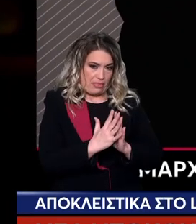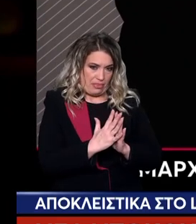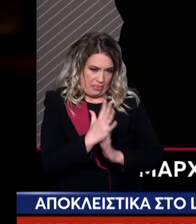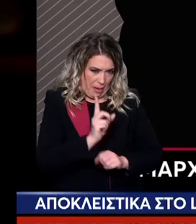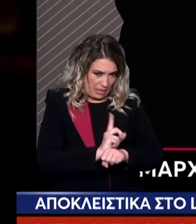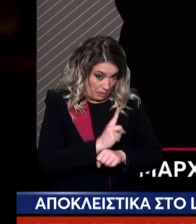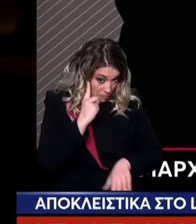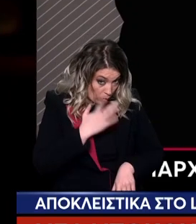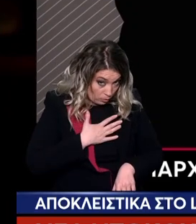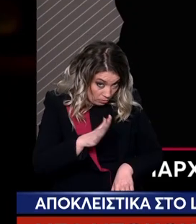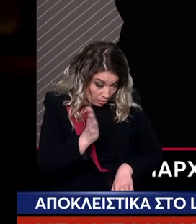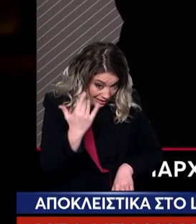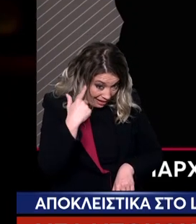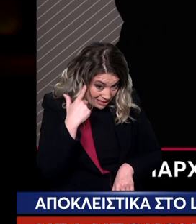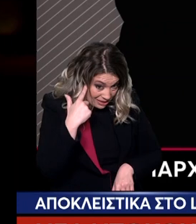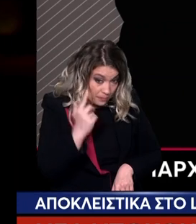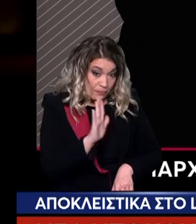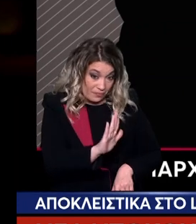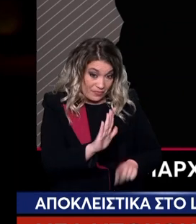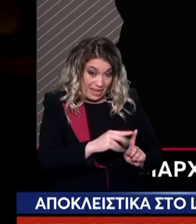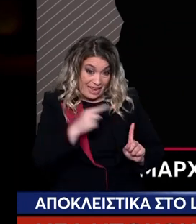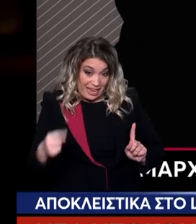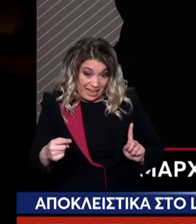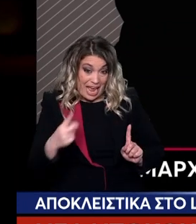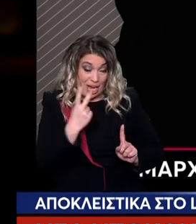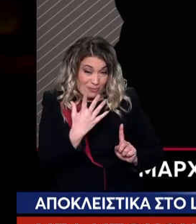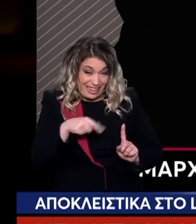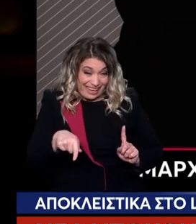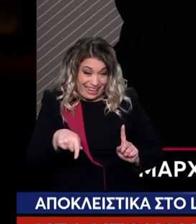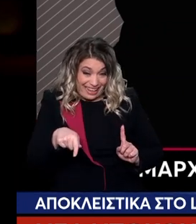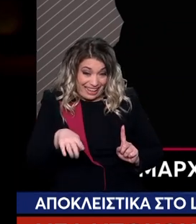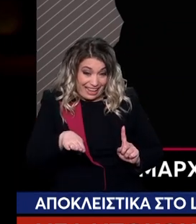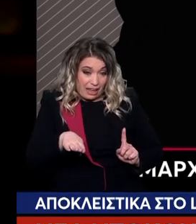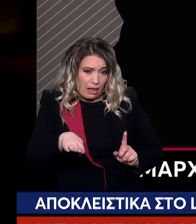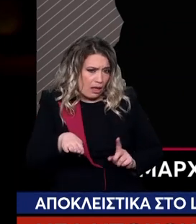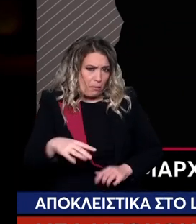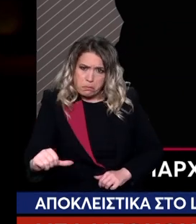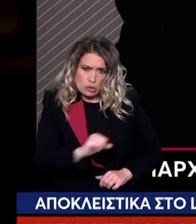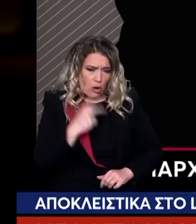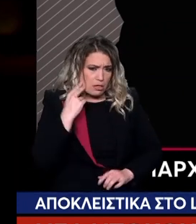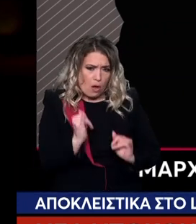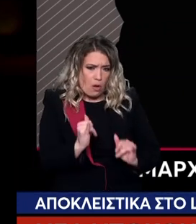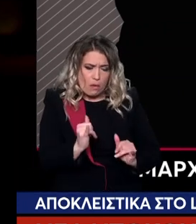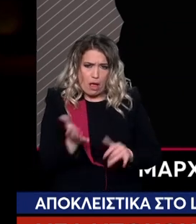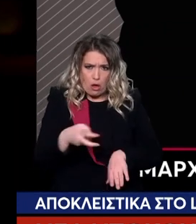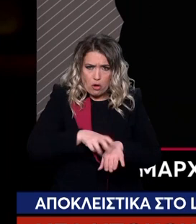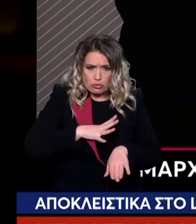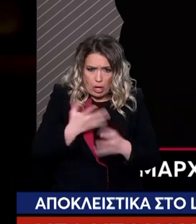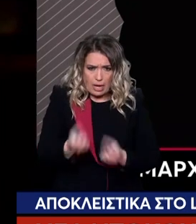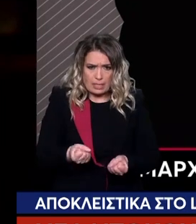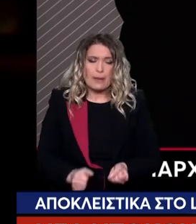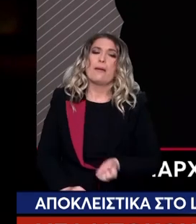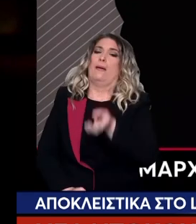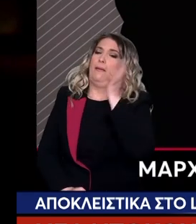μ ακούς το 2594 με τη μηχανή δεν έχει γυρίσει στη λάρισα πίσω με το κόσμο ναι